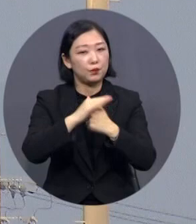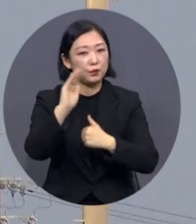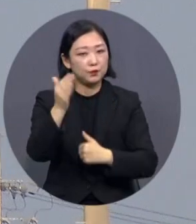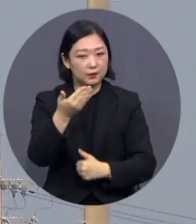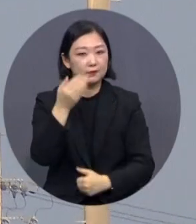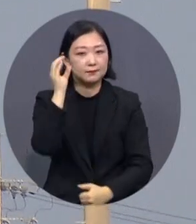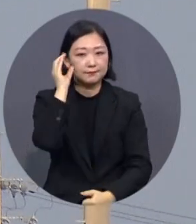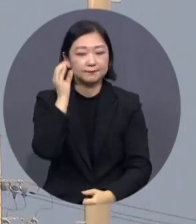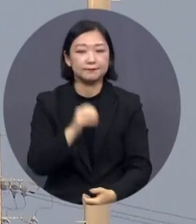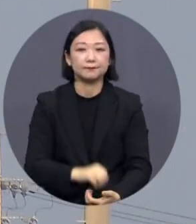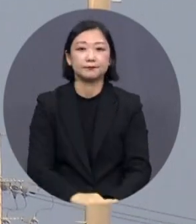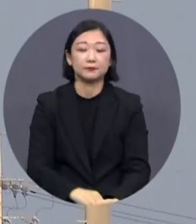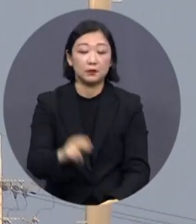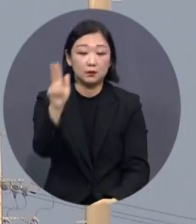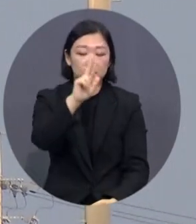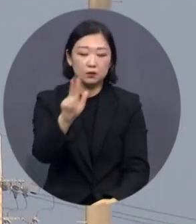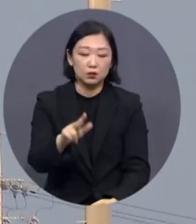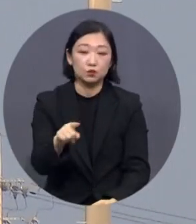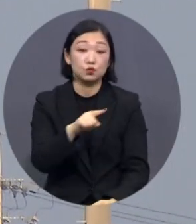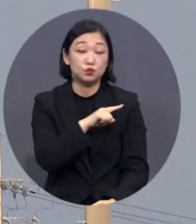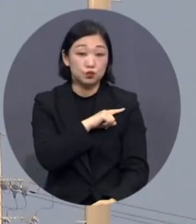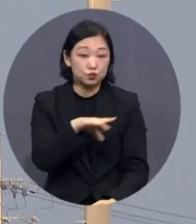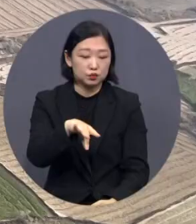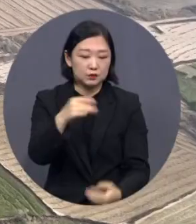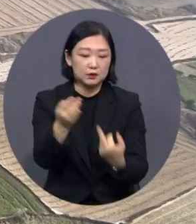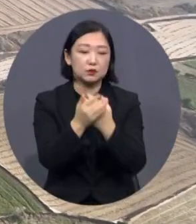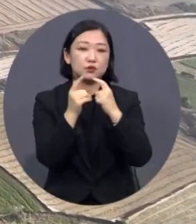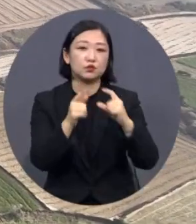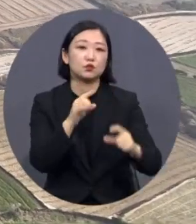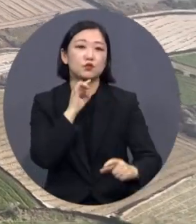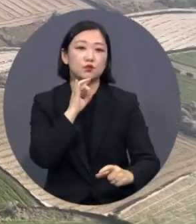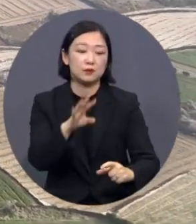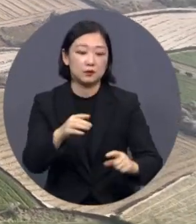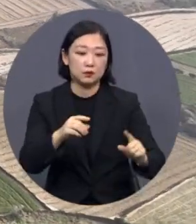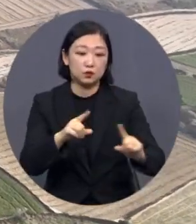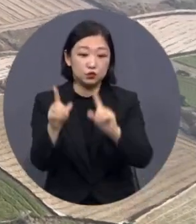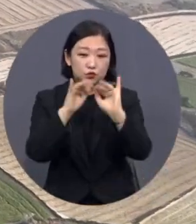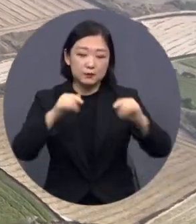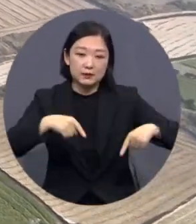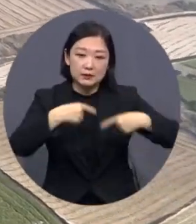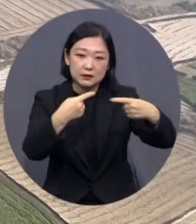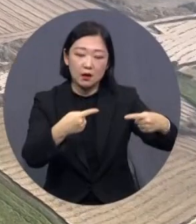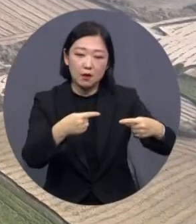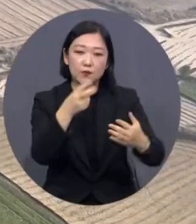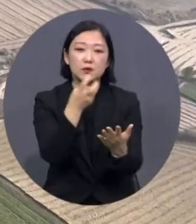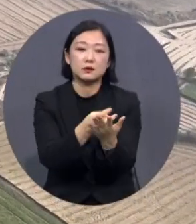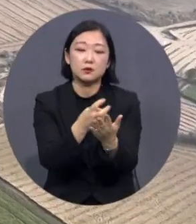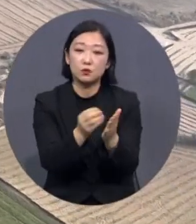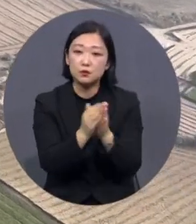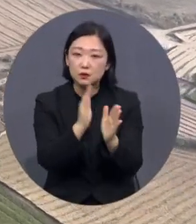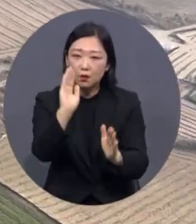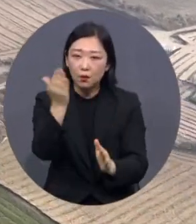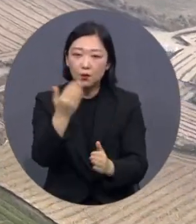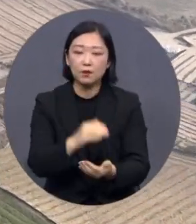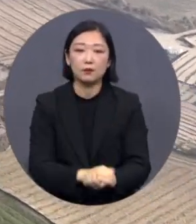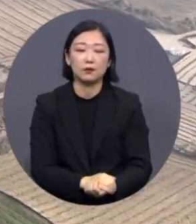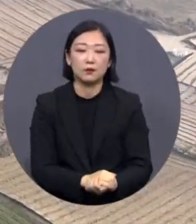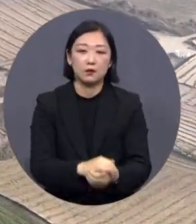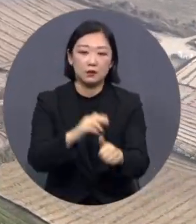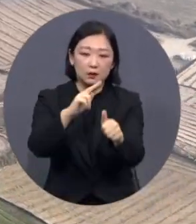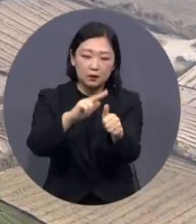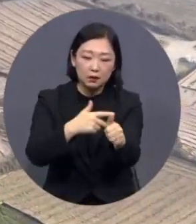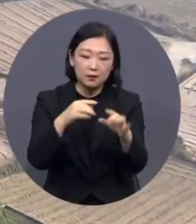않을까 전국에서는 유일하게 제주에만 있는 주민 참여형 풍력 발전 제도가 시행되면서 재생